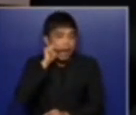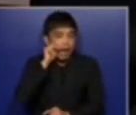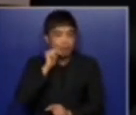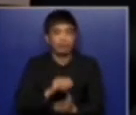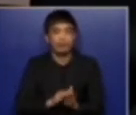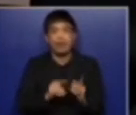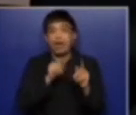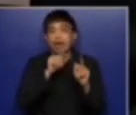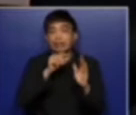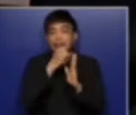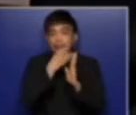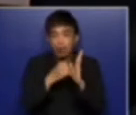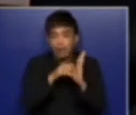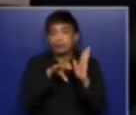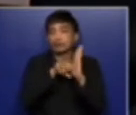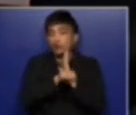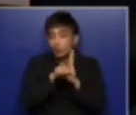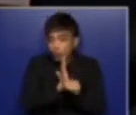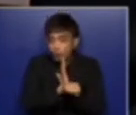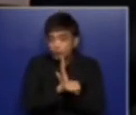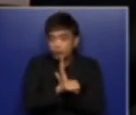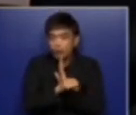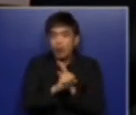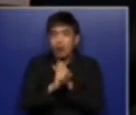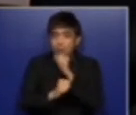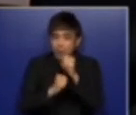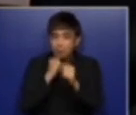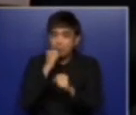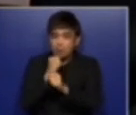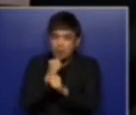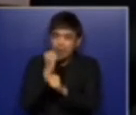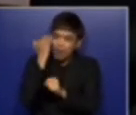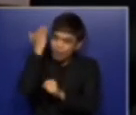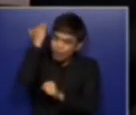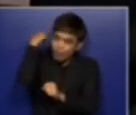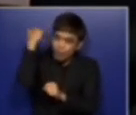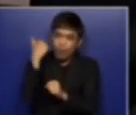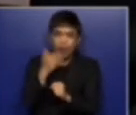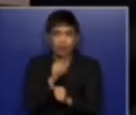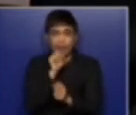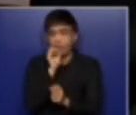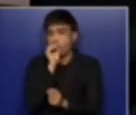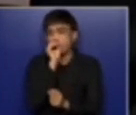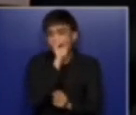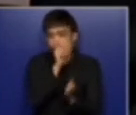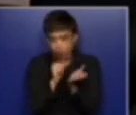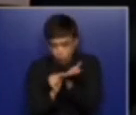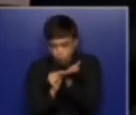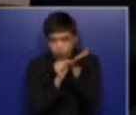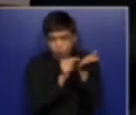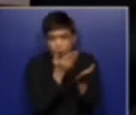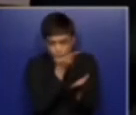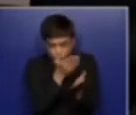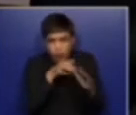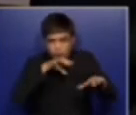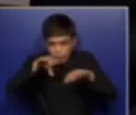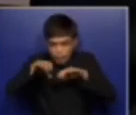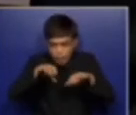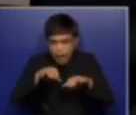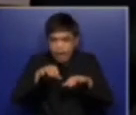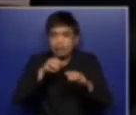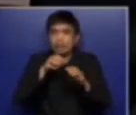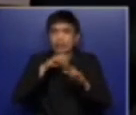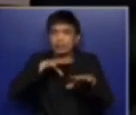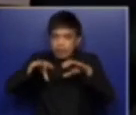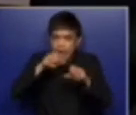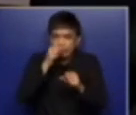ลป์จังหวัดสกลนครหลายปีงบประมาณที่ดิฉันร้องขอให้บริหารจัดการน้ำอย่าง